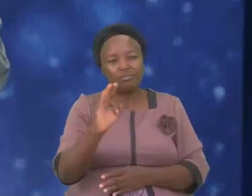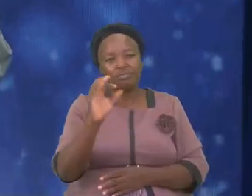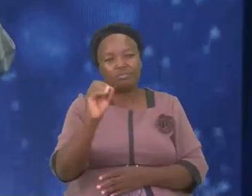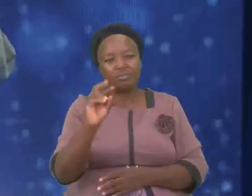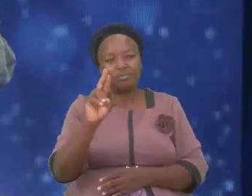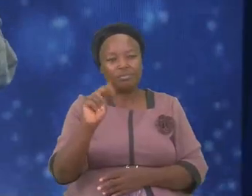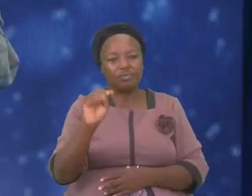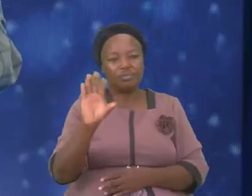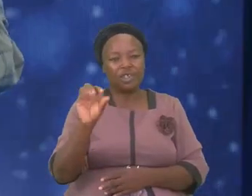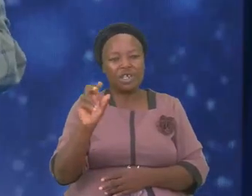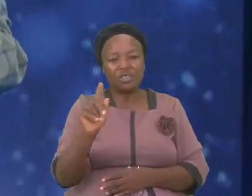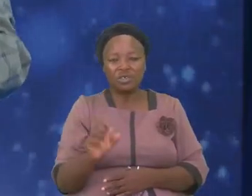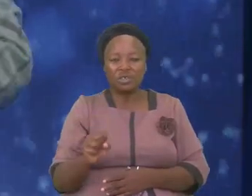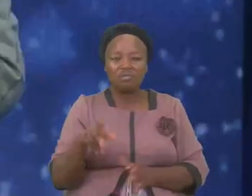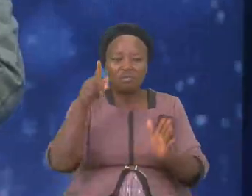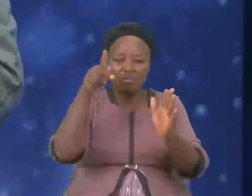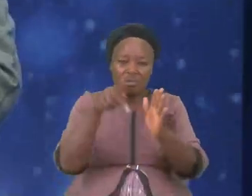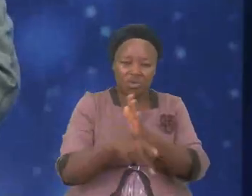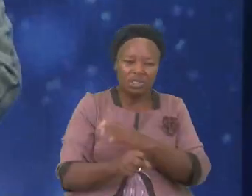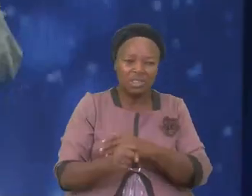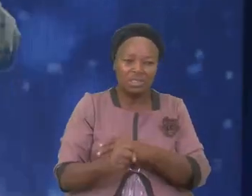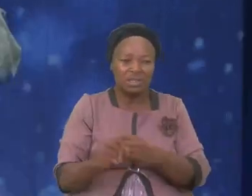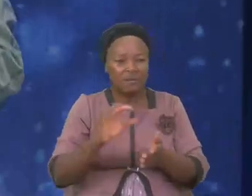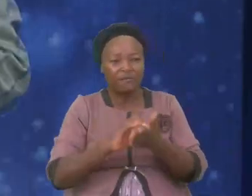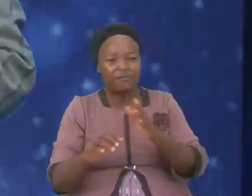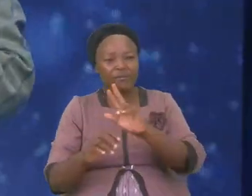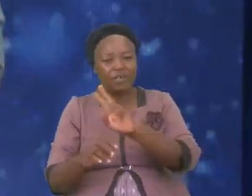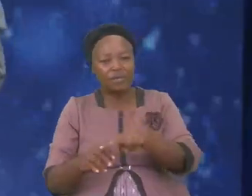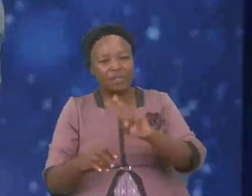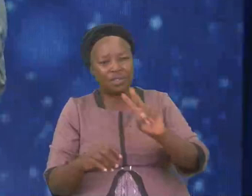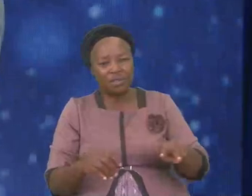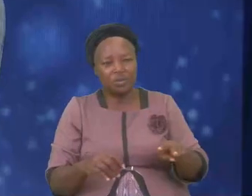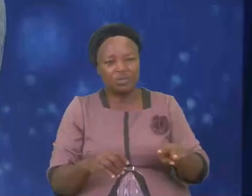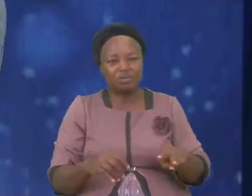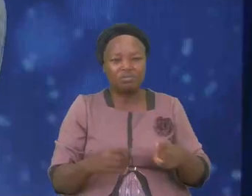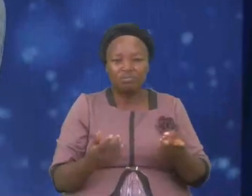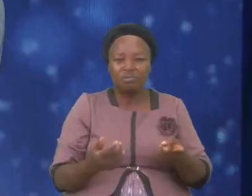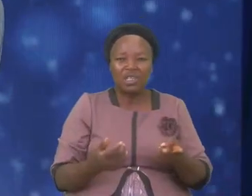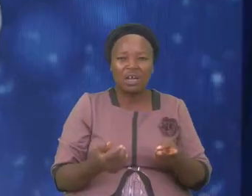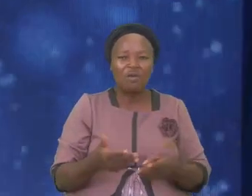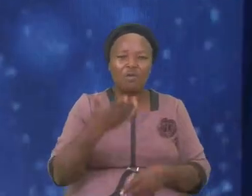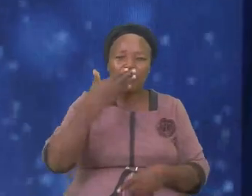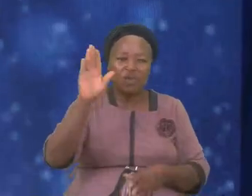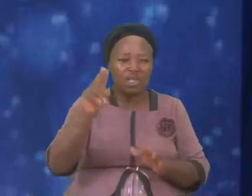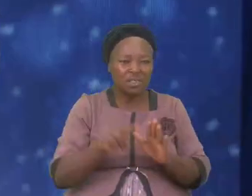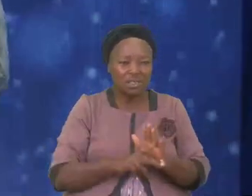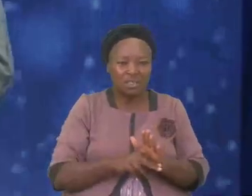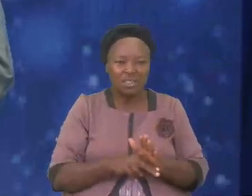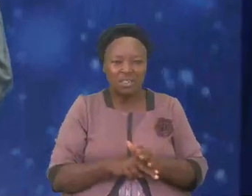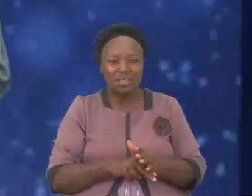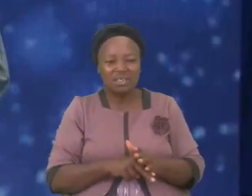Verset 22. Les vols, les cupidités, les méchancetés, la fraude,